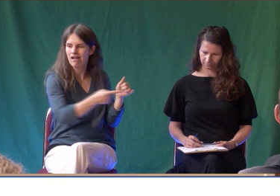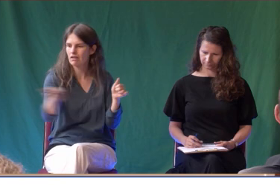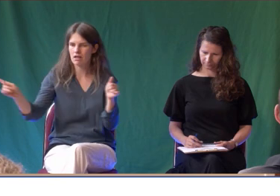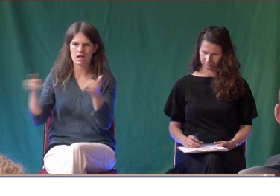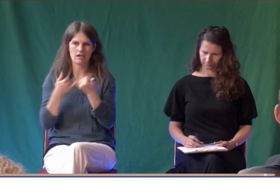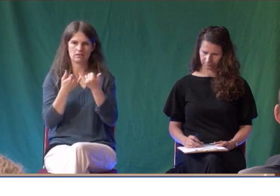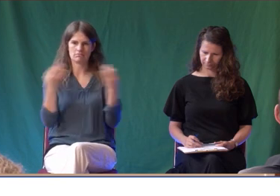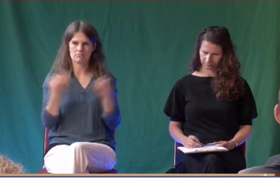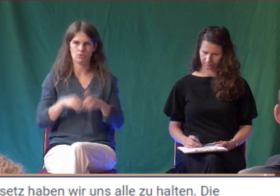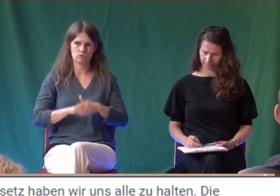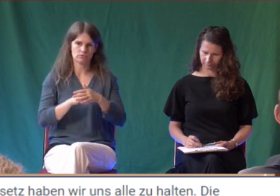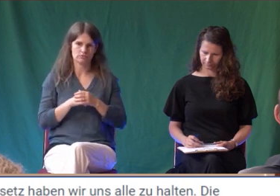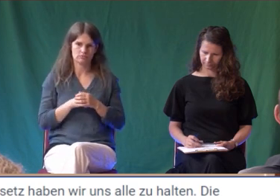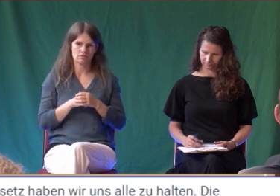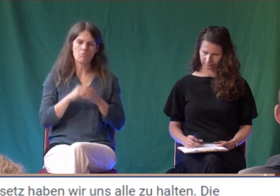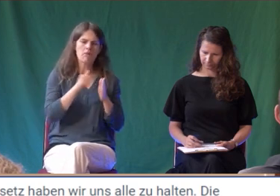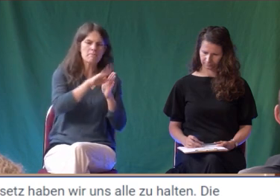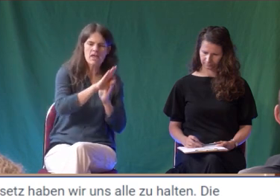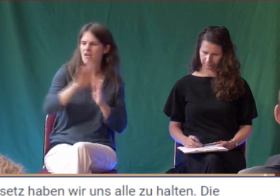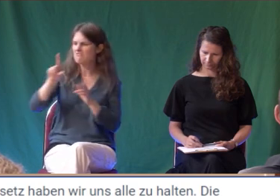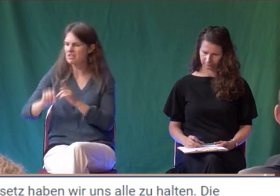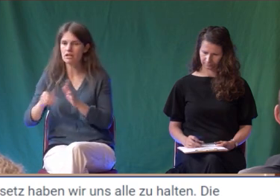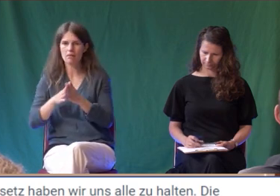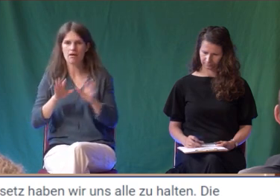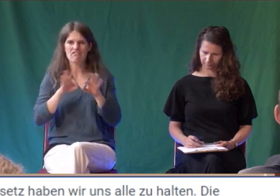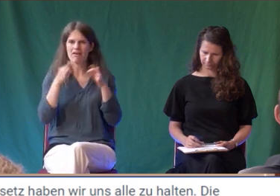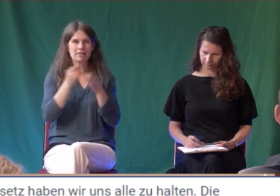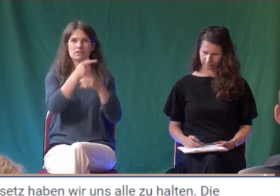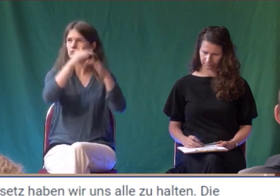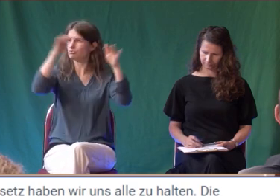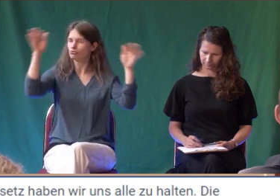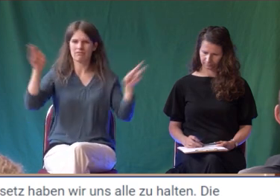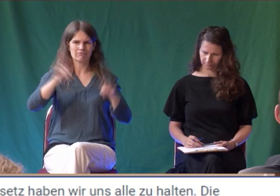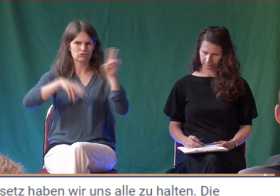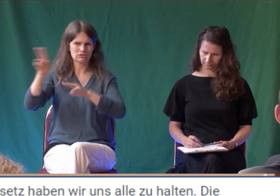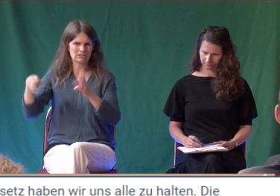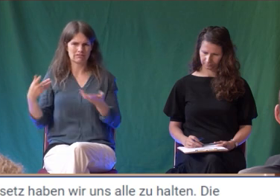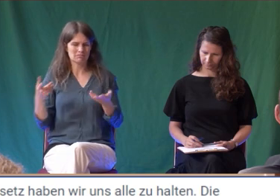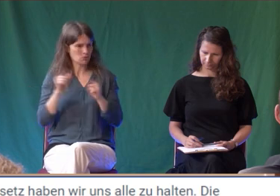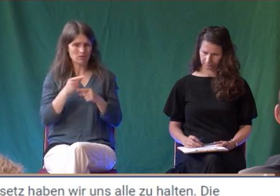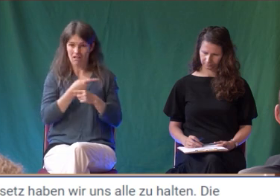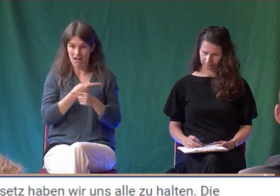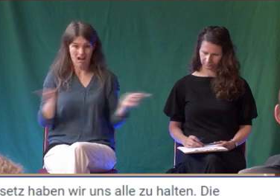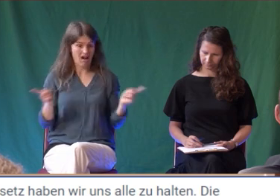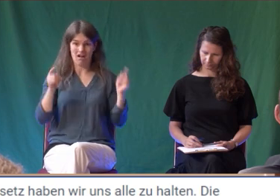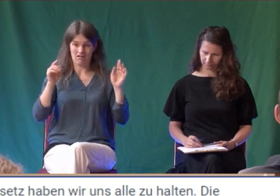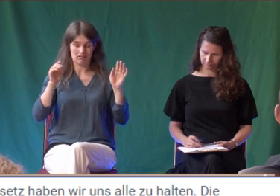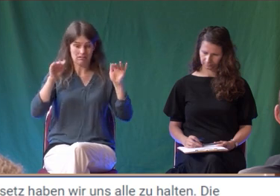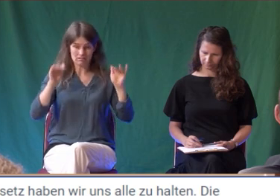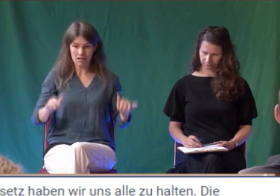nichtsdestotrotz sind alle Eltern verschieden alle Familien sind verschieden und so ist es auch wichtig dass alle Eltern